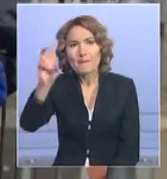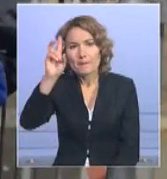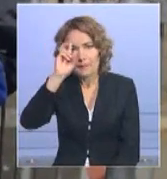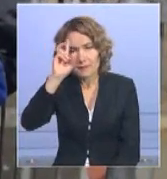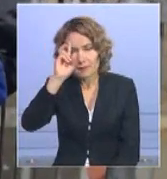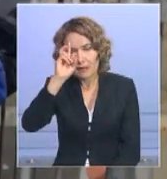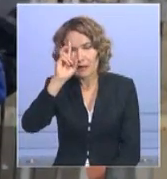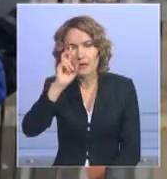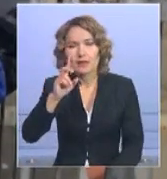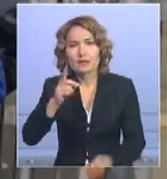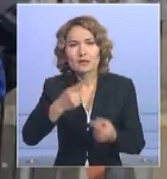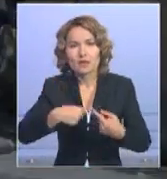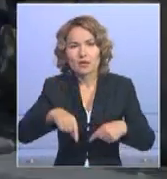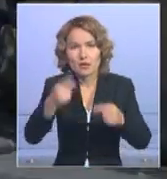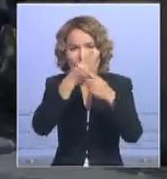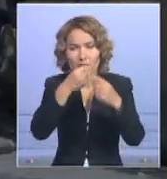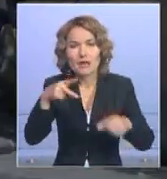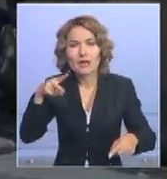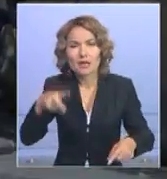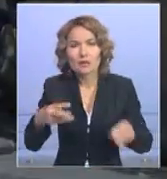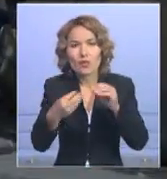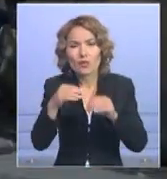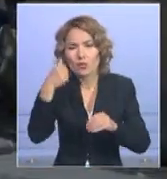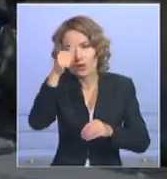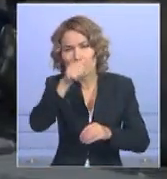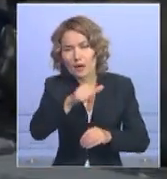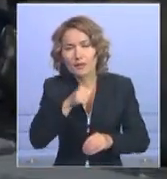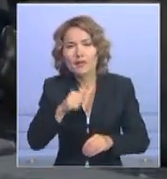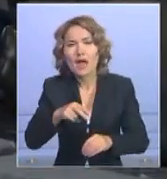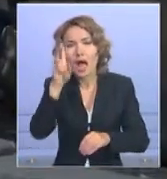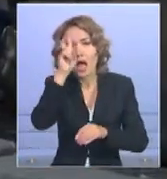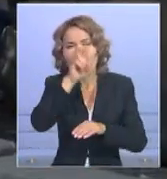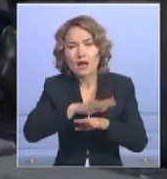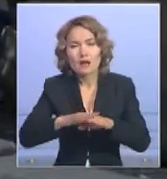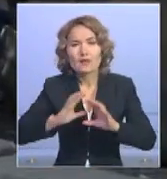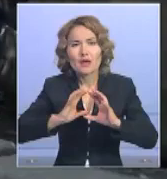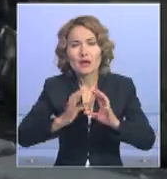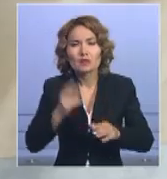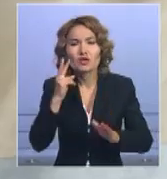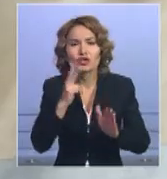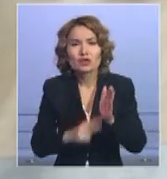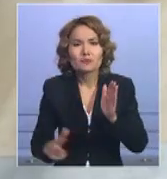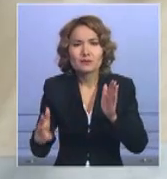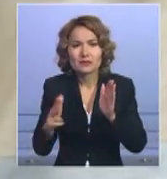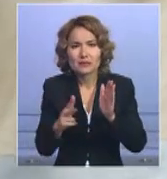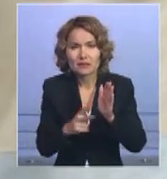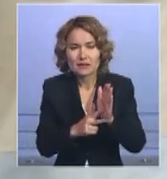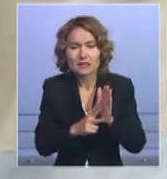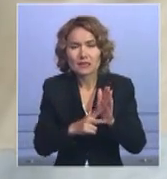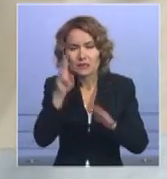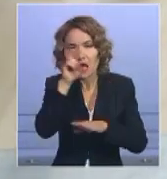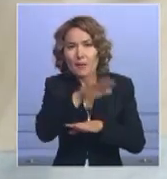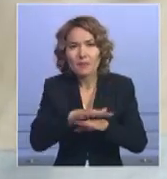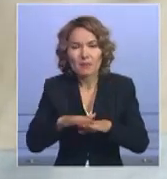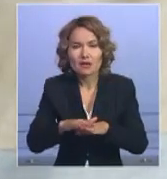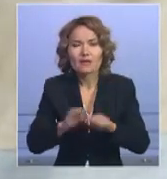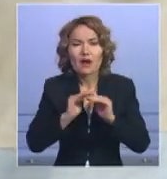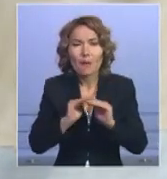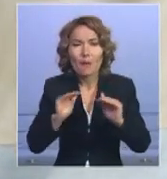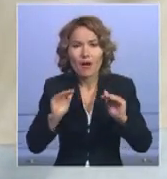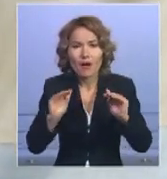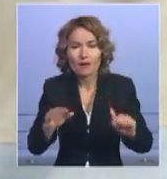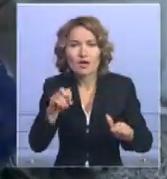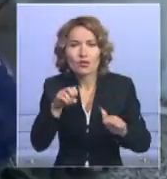мәліметтер бойынша 2015 жылы әлемнің 78 елінде 100 мың бала биліктен баспана сұрап өтініш жазған. 2014